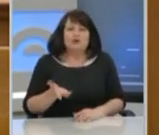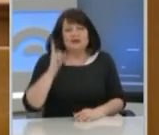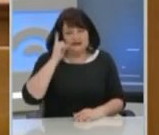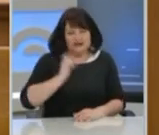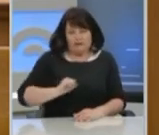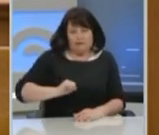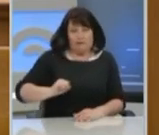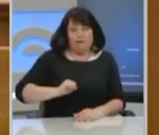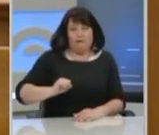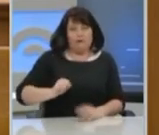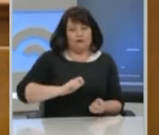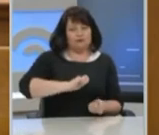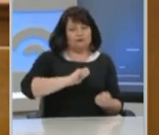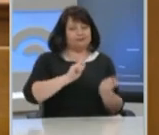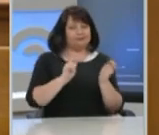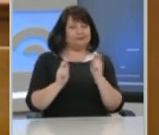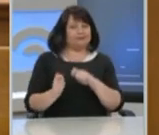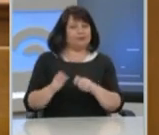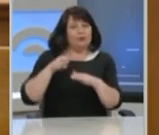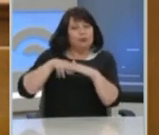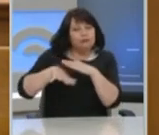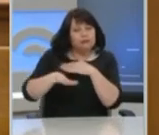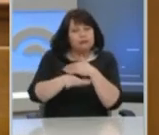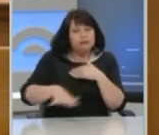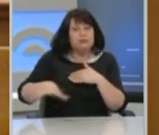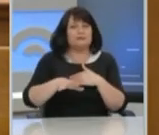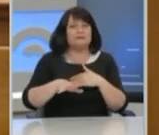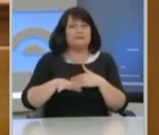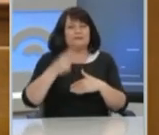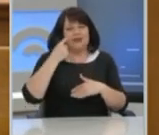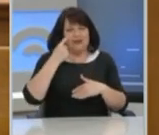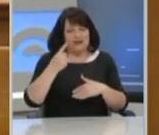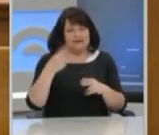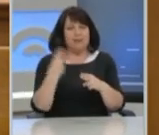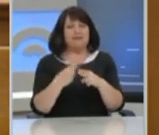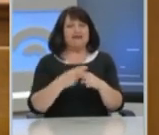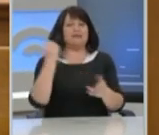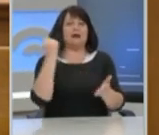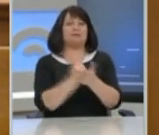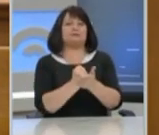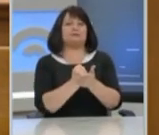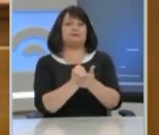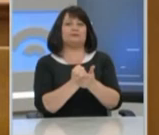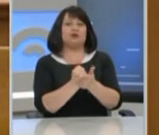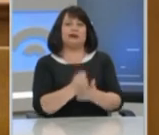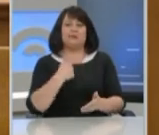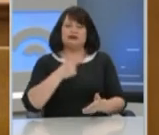τώρα μάλλον αλλάζει στρατόπεδο. Και τώρα που τελειώνει και με τη βούλα το παραμύθι της